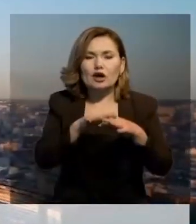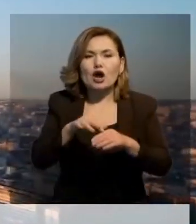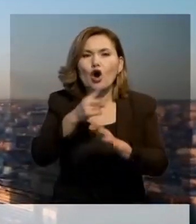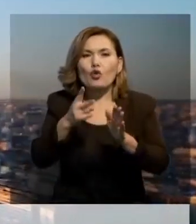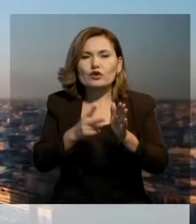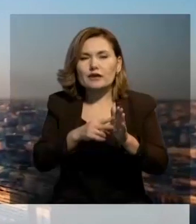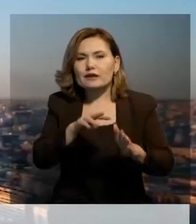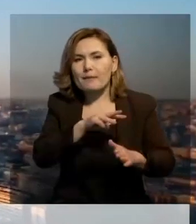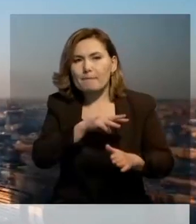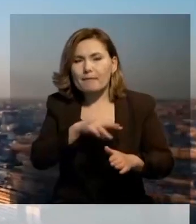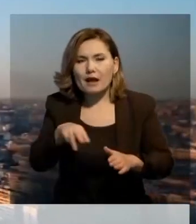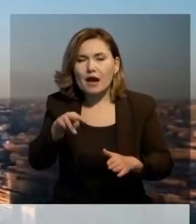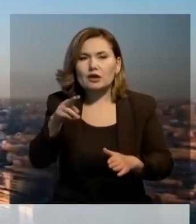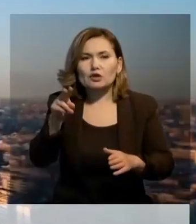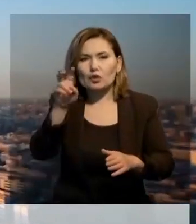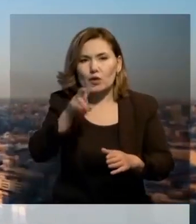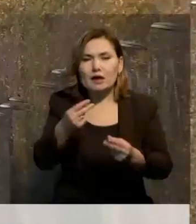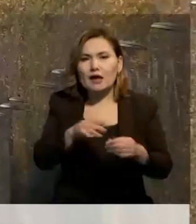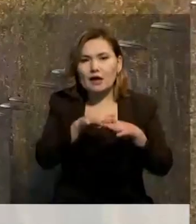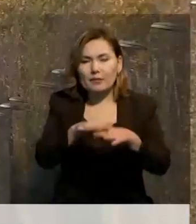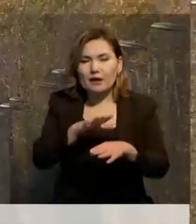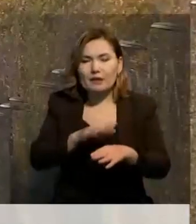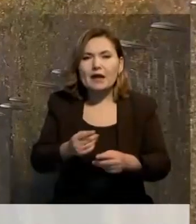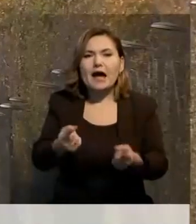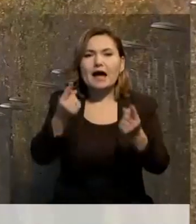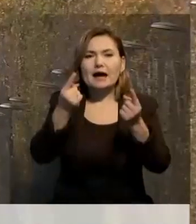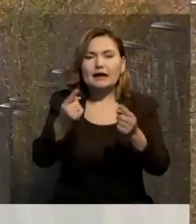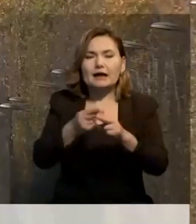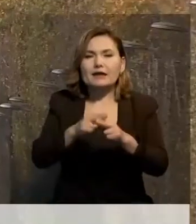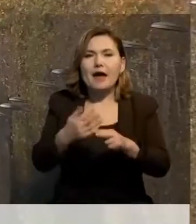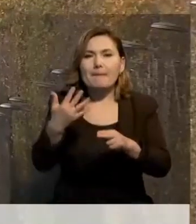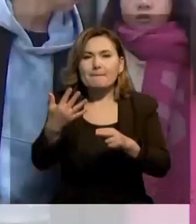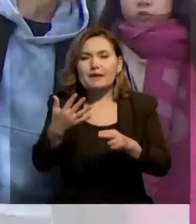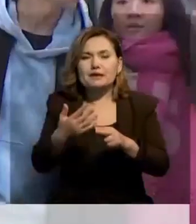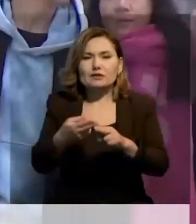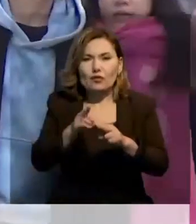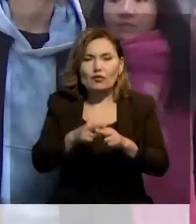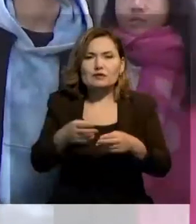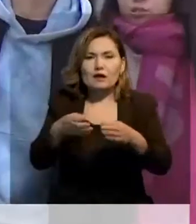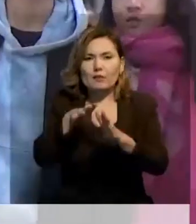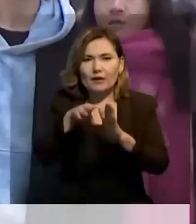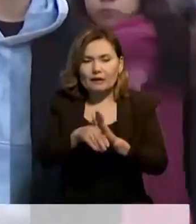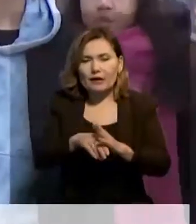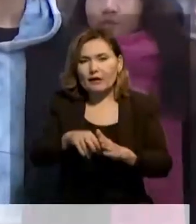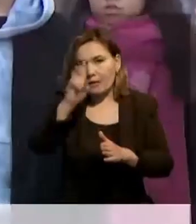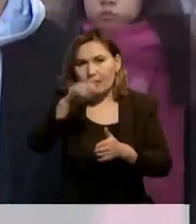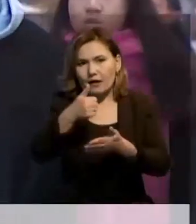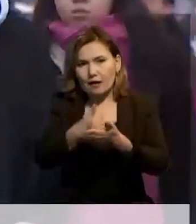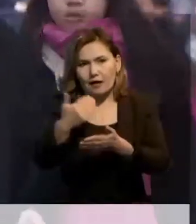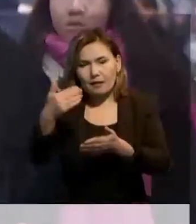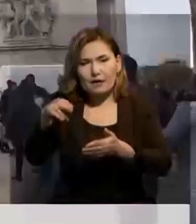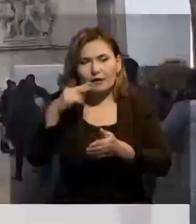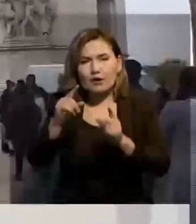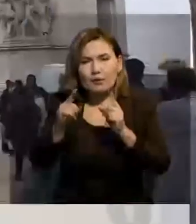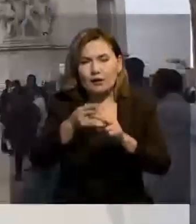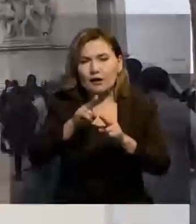доллар инвестиция салды. Сөйтіп, біз үшін ең ірі 5 инвестордың бірін айналды. Жиында мемлекет басшысы қауіпсіз